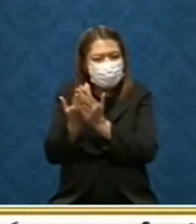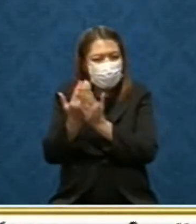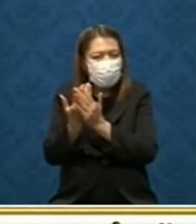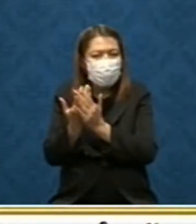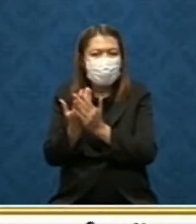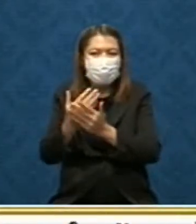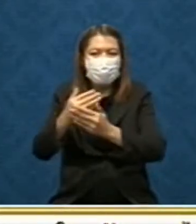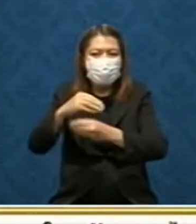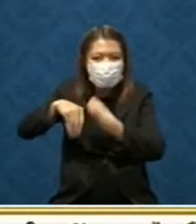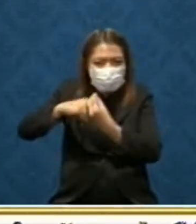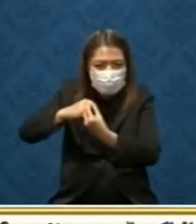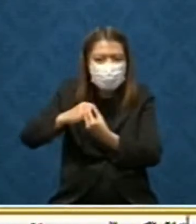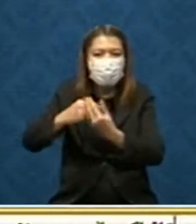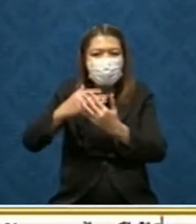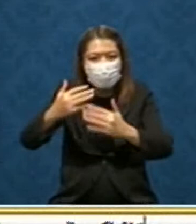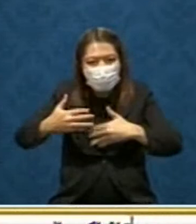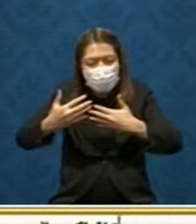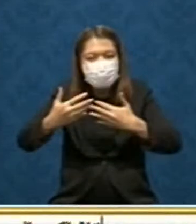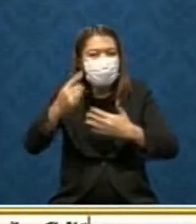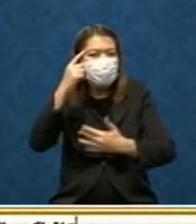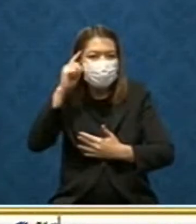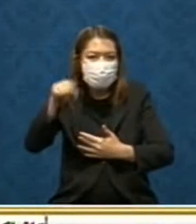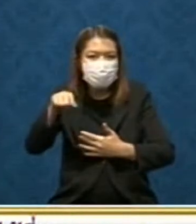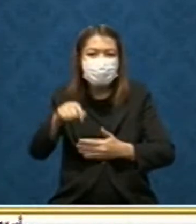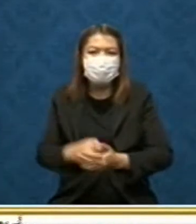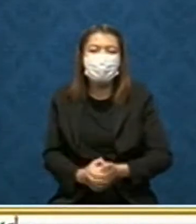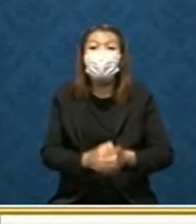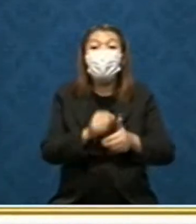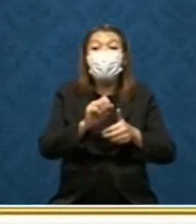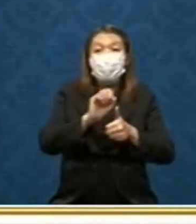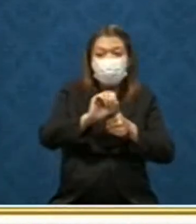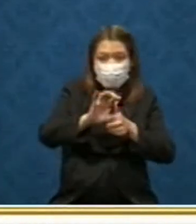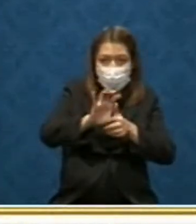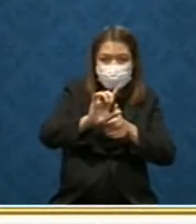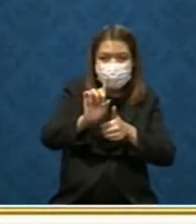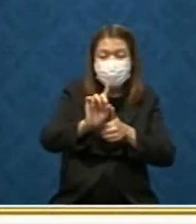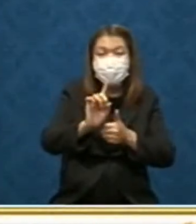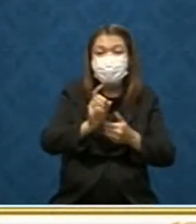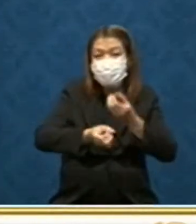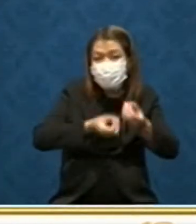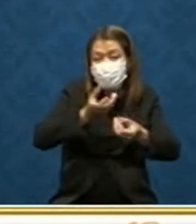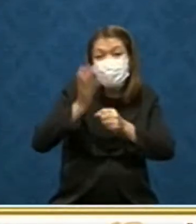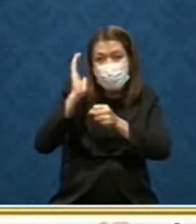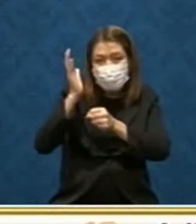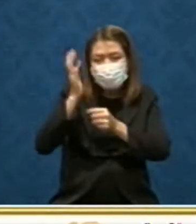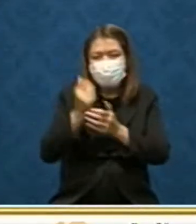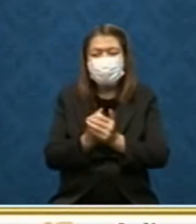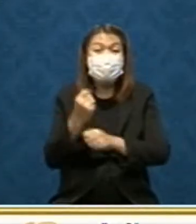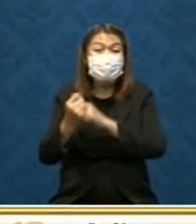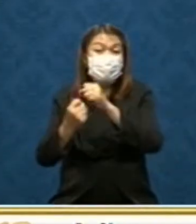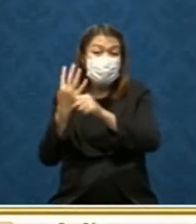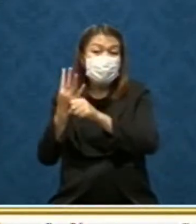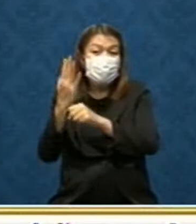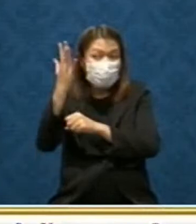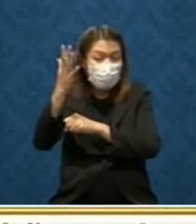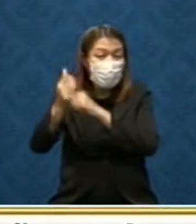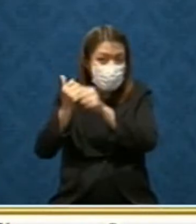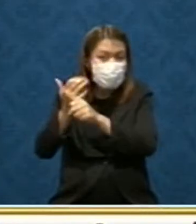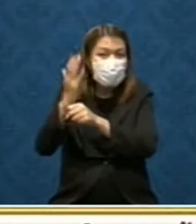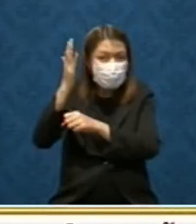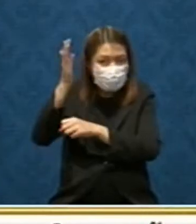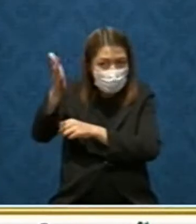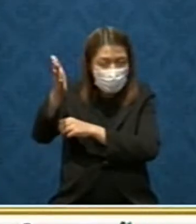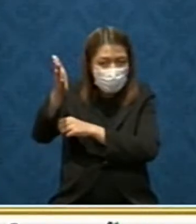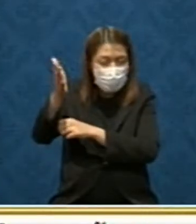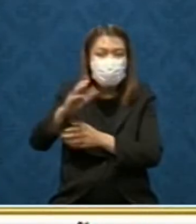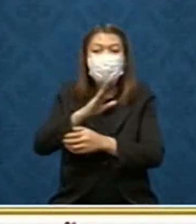นแต่ของเราที่นี่นำไปและชอให้เหนนั้กคบอกว่าเราไม่คิดว่า 4 ปีครงหน้า 5 ปีครั้งหนาที่เราเข้